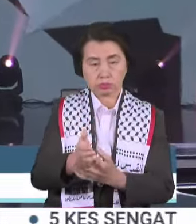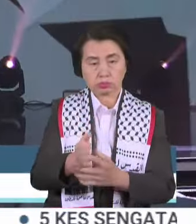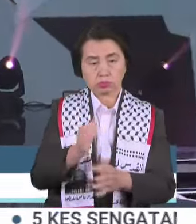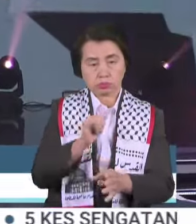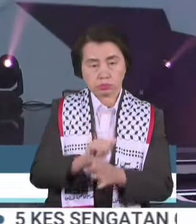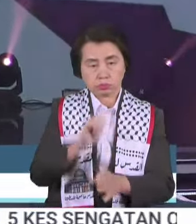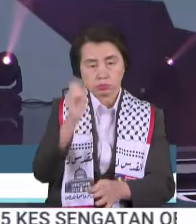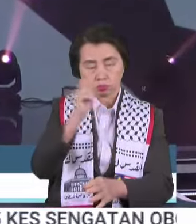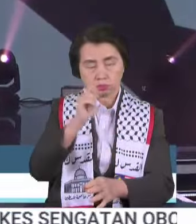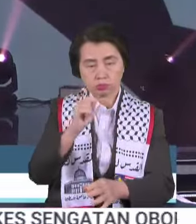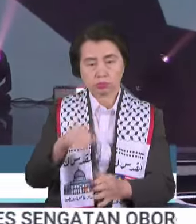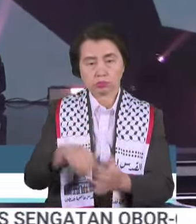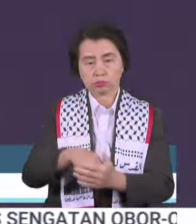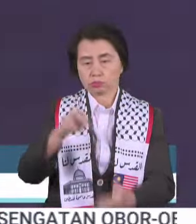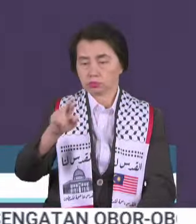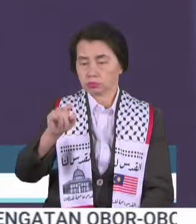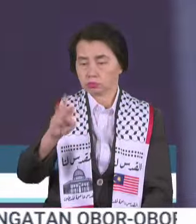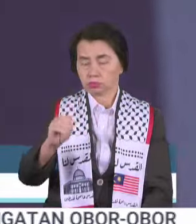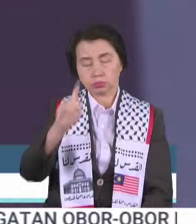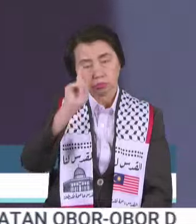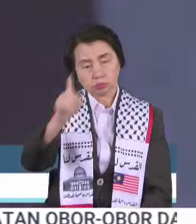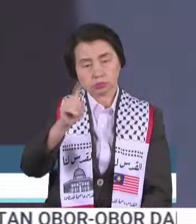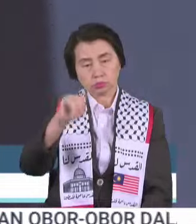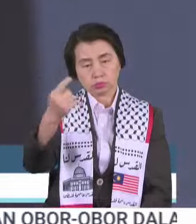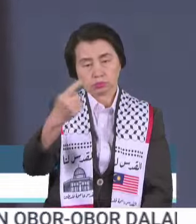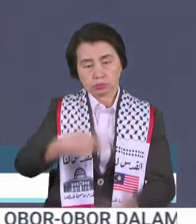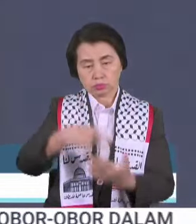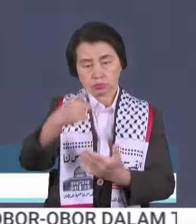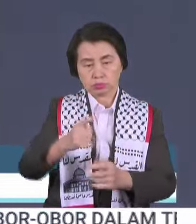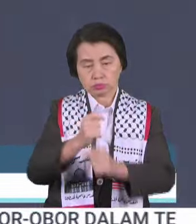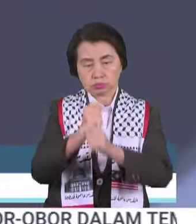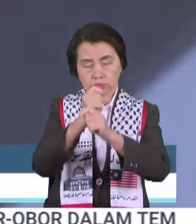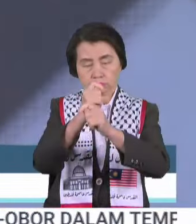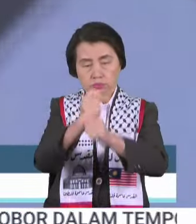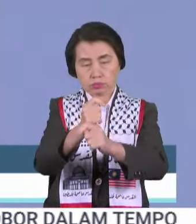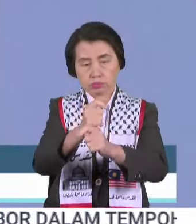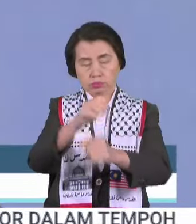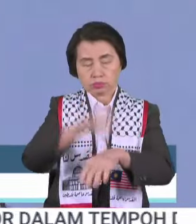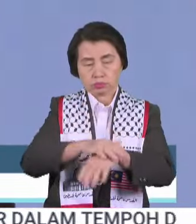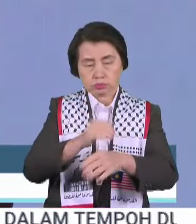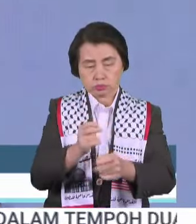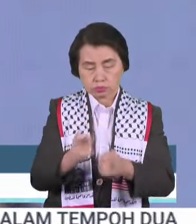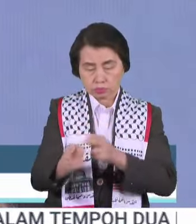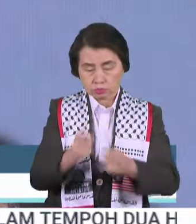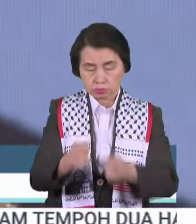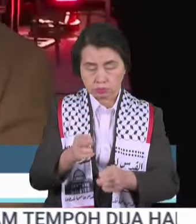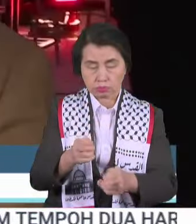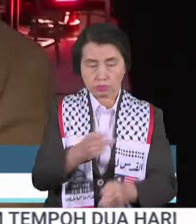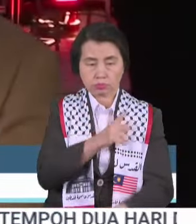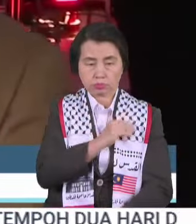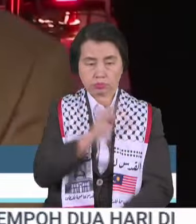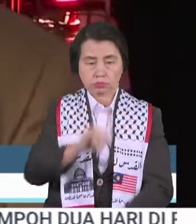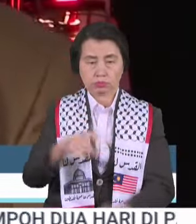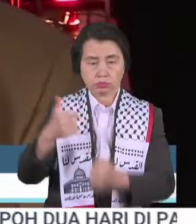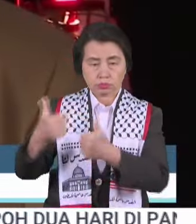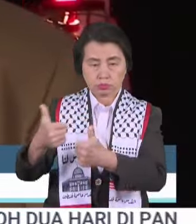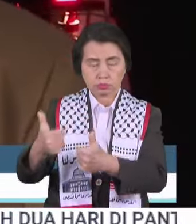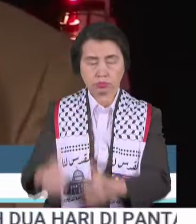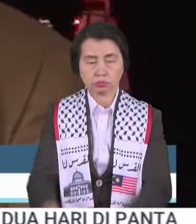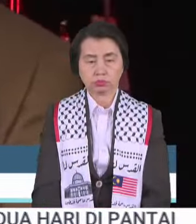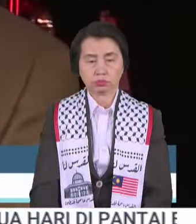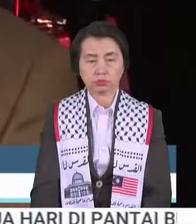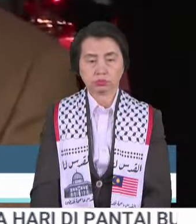Katanya keupayaan RTM dalam memastikan sesuatu program itu bertahan atas usaha kumpulan produksi yang hebat. Apa yang